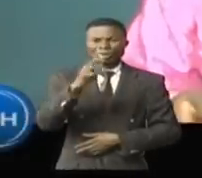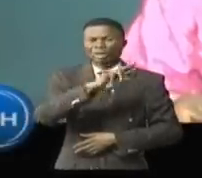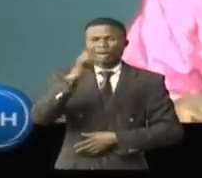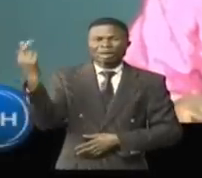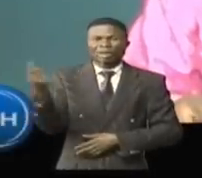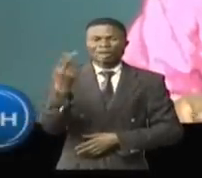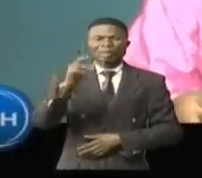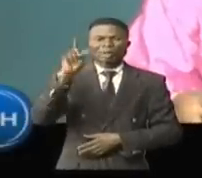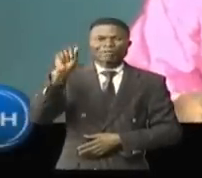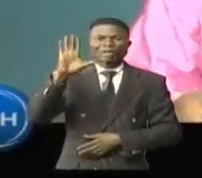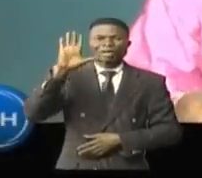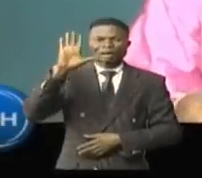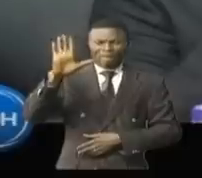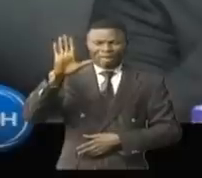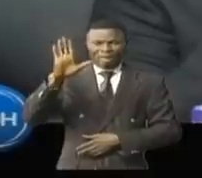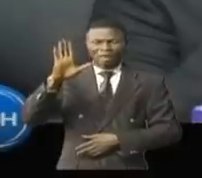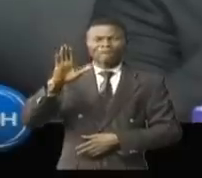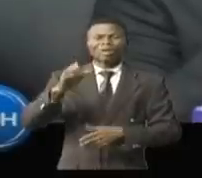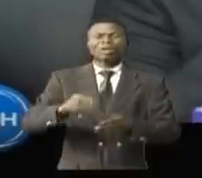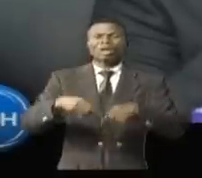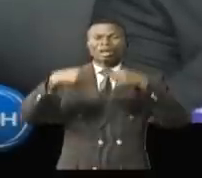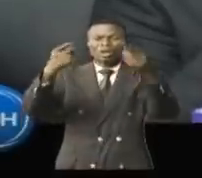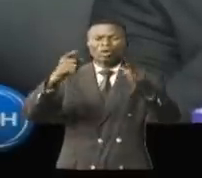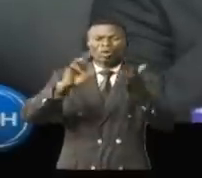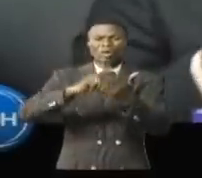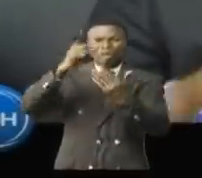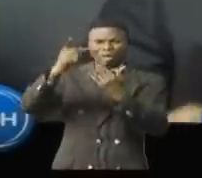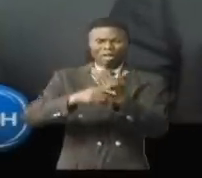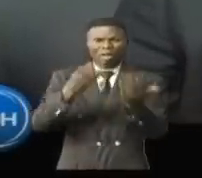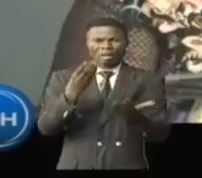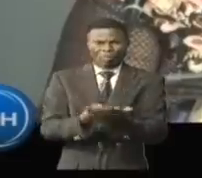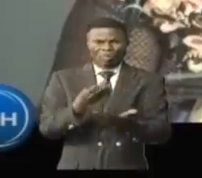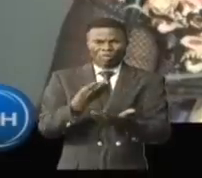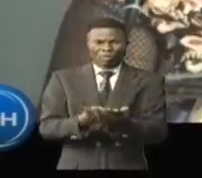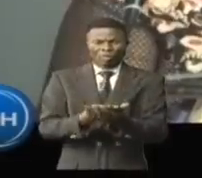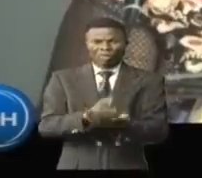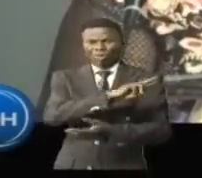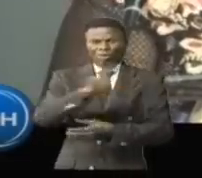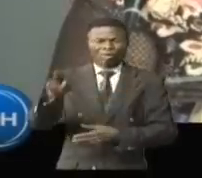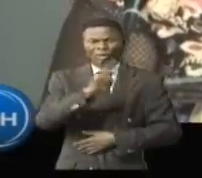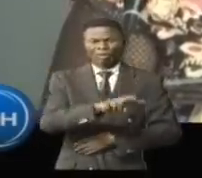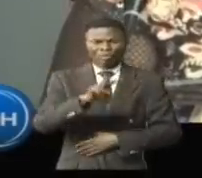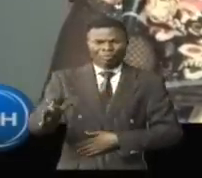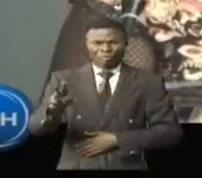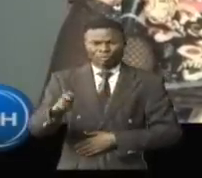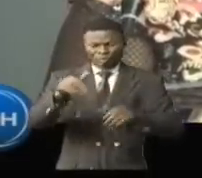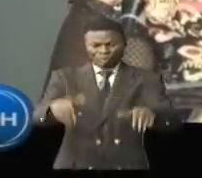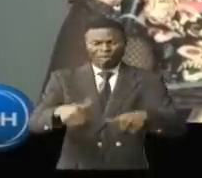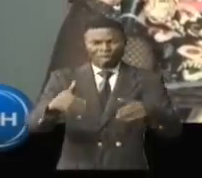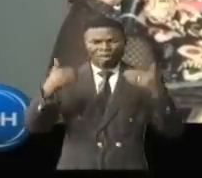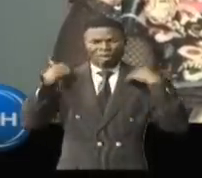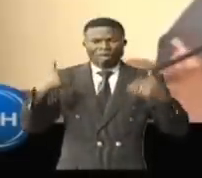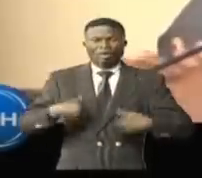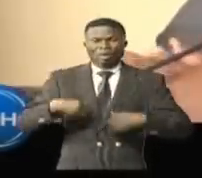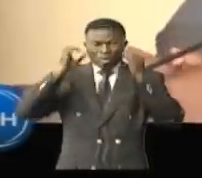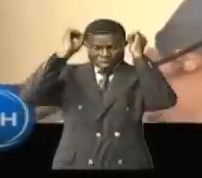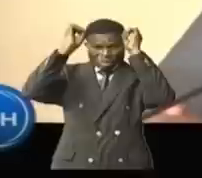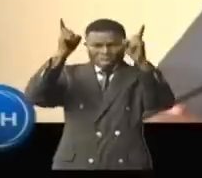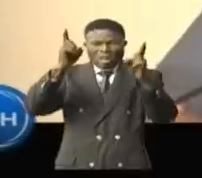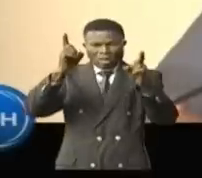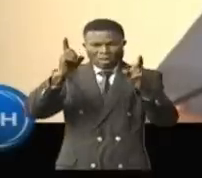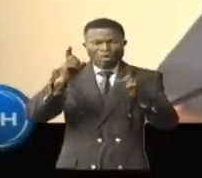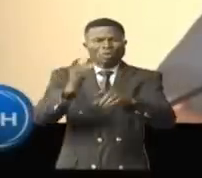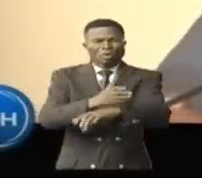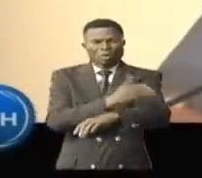2023-2025 et le processus de fixation des prévisions budgétaires 2022. L'agriculture, la santé, l'éducation passent